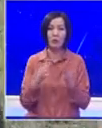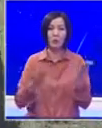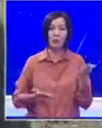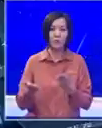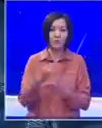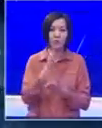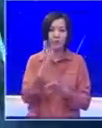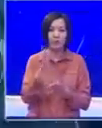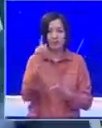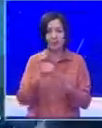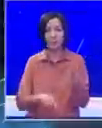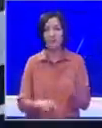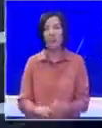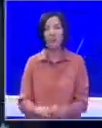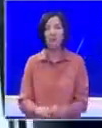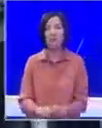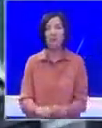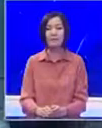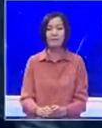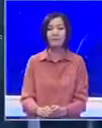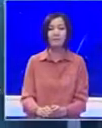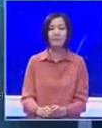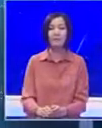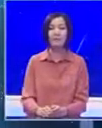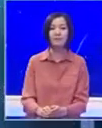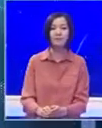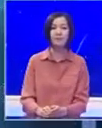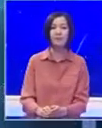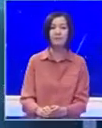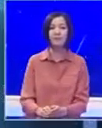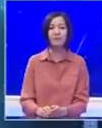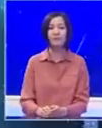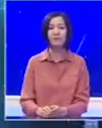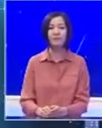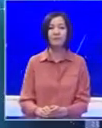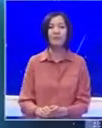күтпек. Құрманжан Қасымжанұлы, Жетісу арнасы.